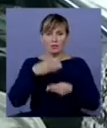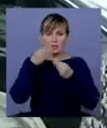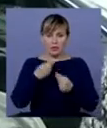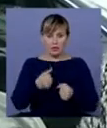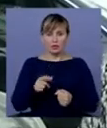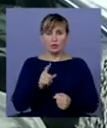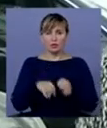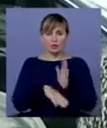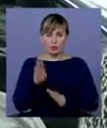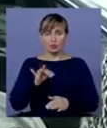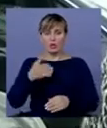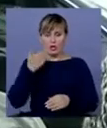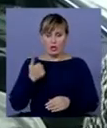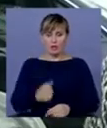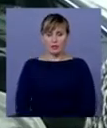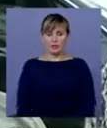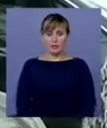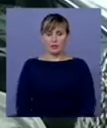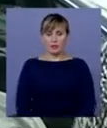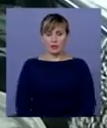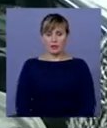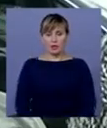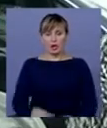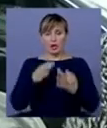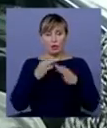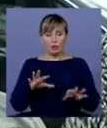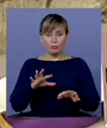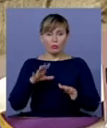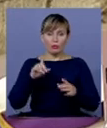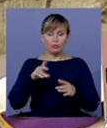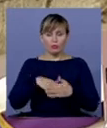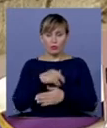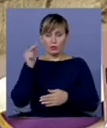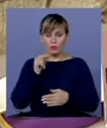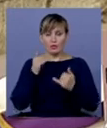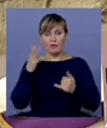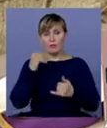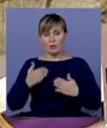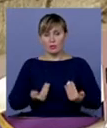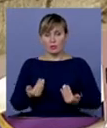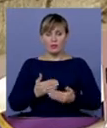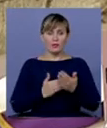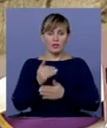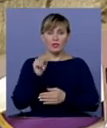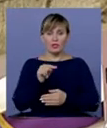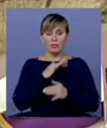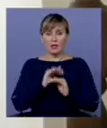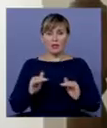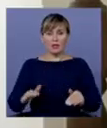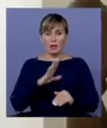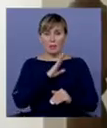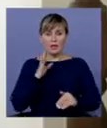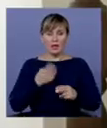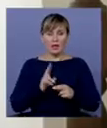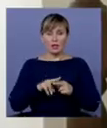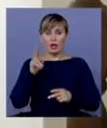только лучше, легче. И вот когда они вот, знаете, как вот изучать любое новое. Сейчас в Алматы проживает свыше 1000 многодетных матерей,